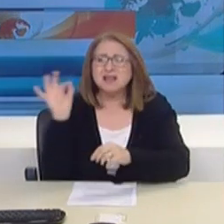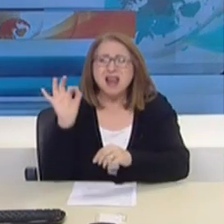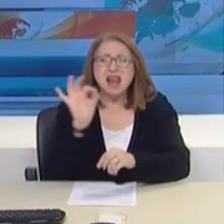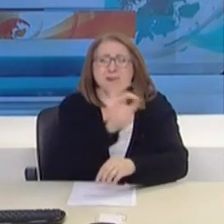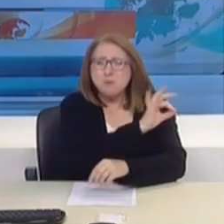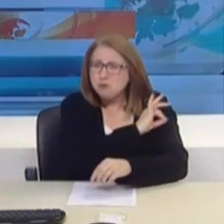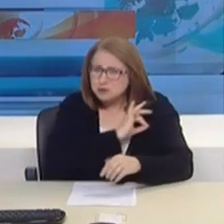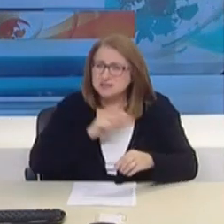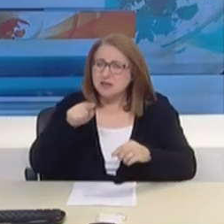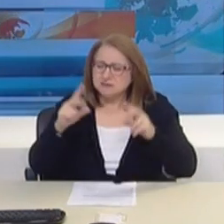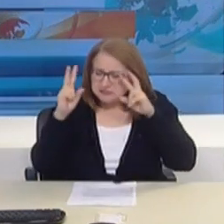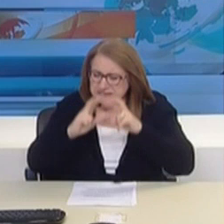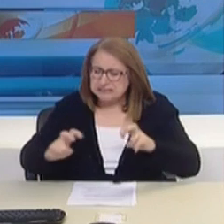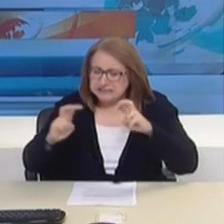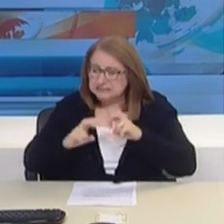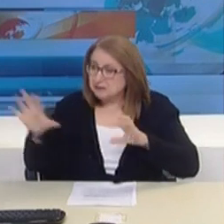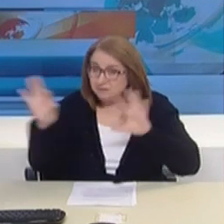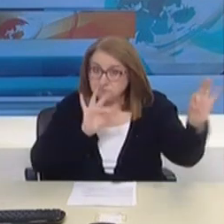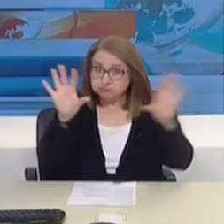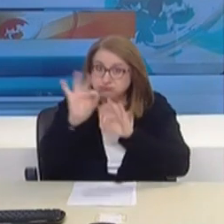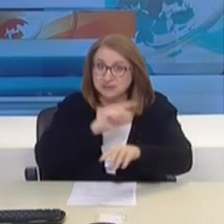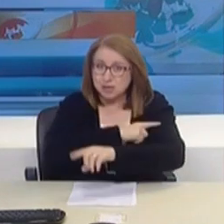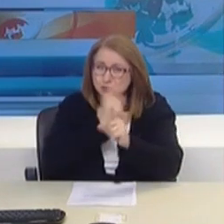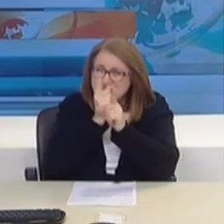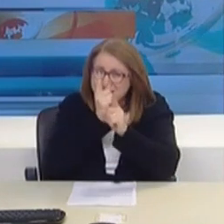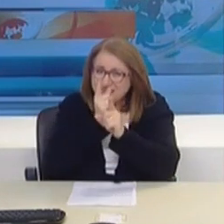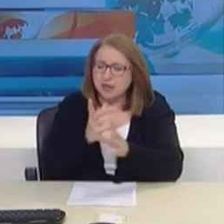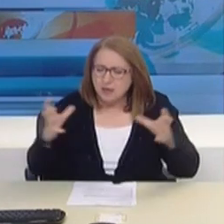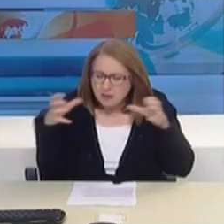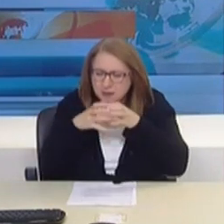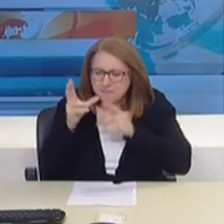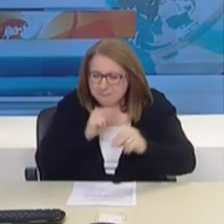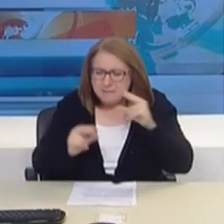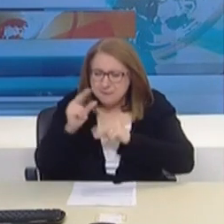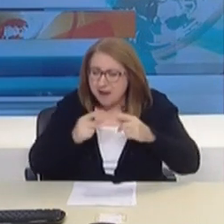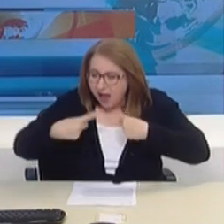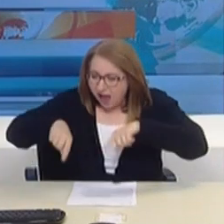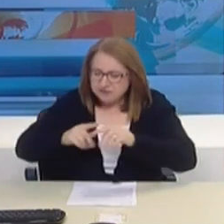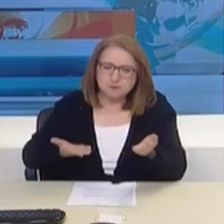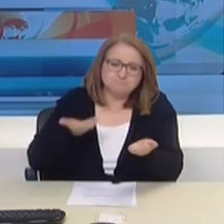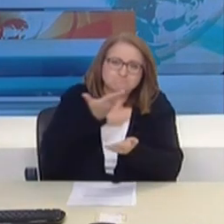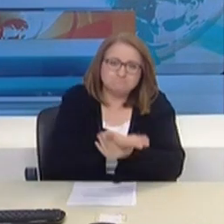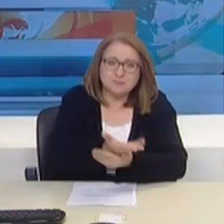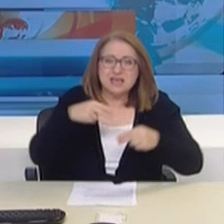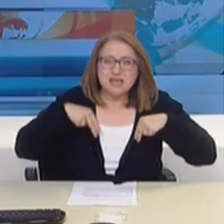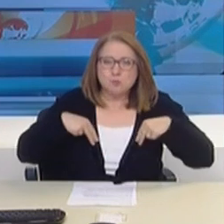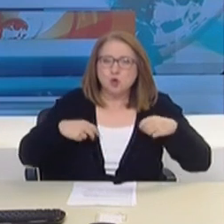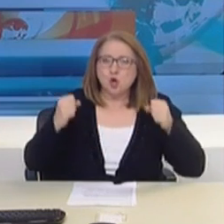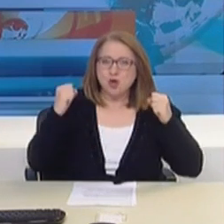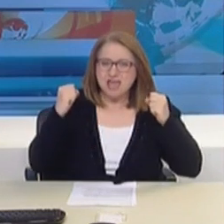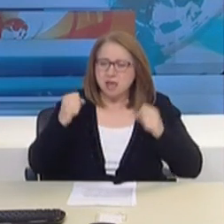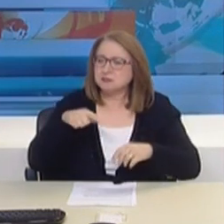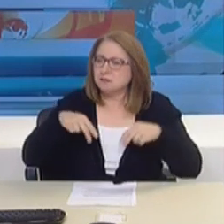συστήσαμε ακριβώς για αυτό το λόγο και η οποία εισηγείται στο Υπουργείο Υγείας με βάση αυστηρά επιστημονικά